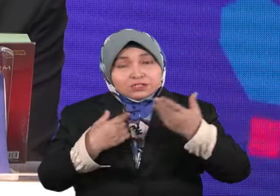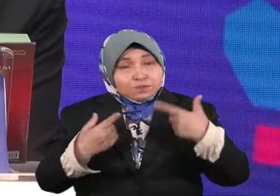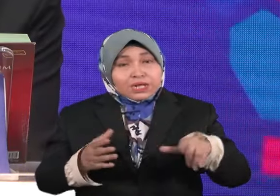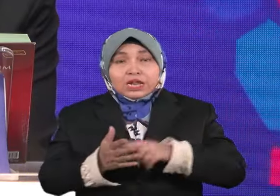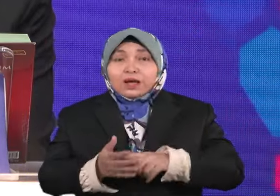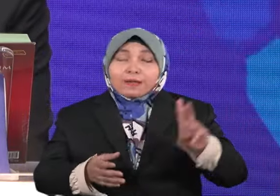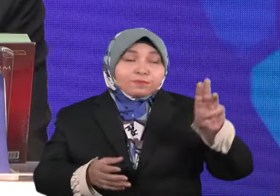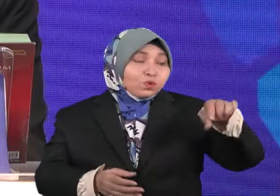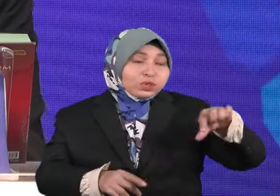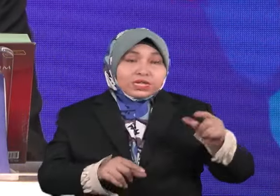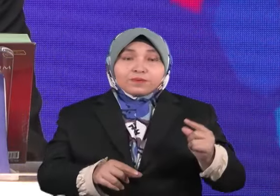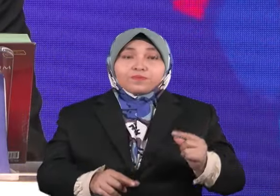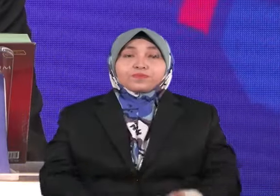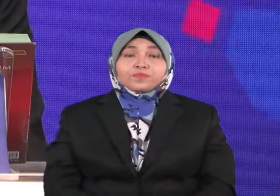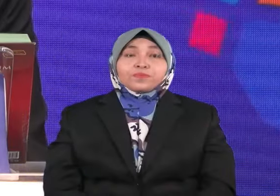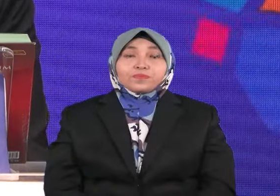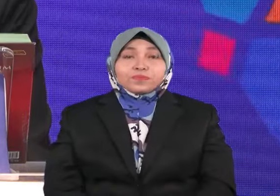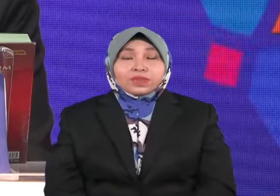Time.